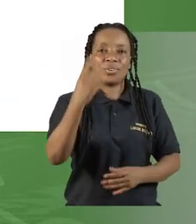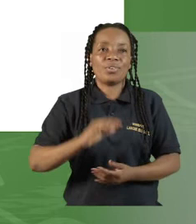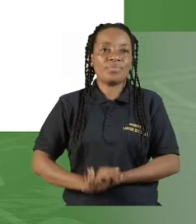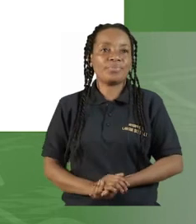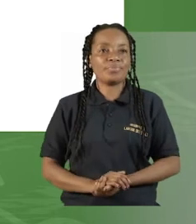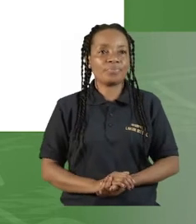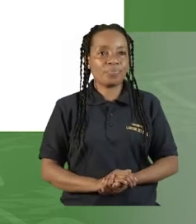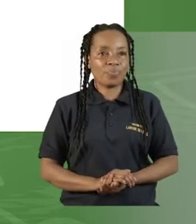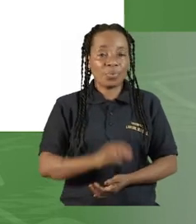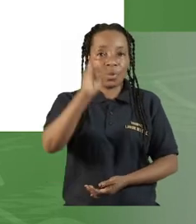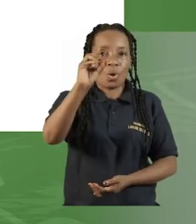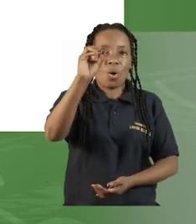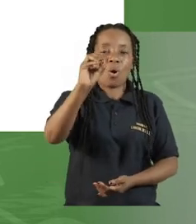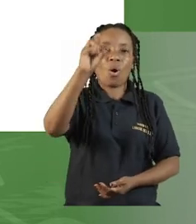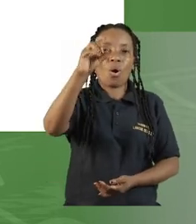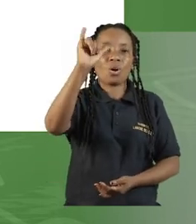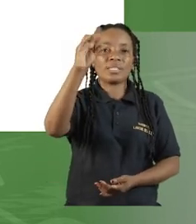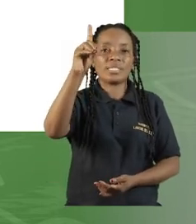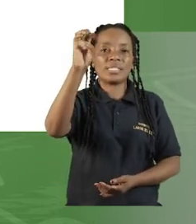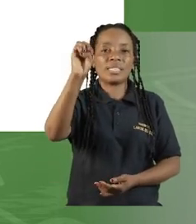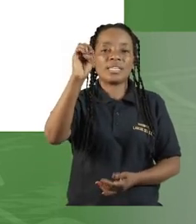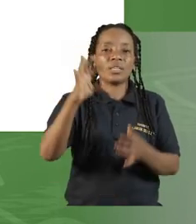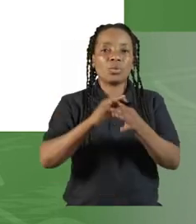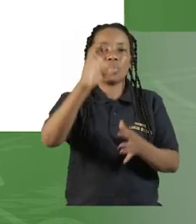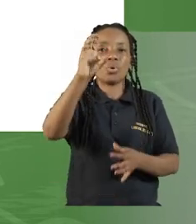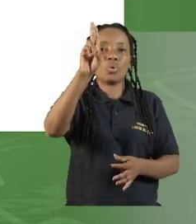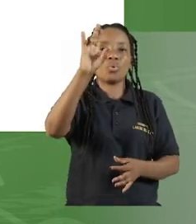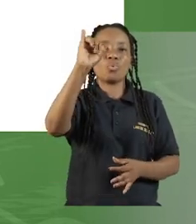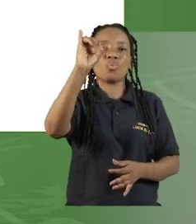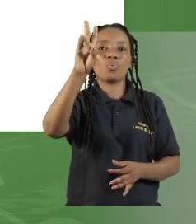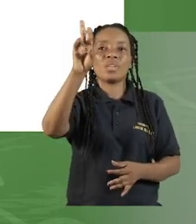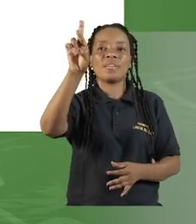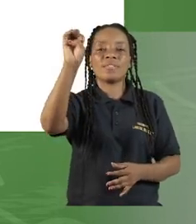cuivre 2 est le produit de la combustion du cuivre.